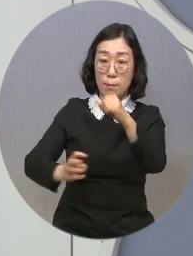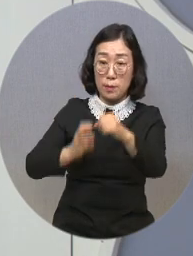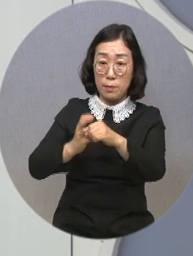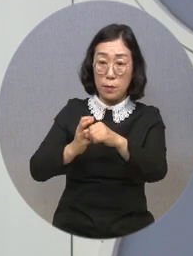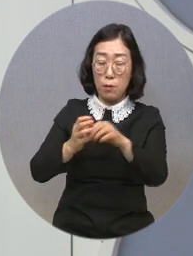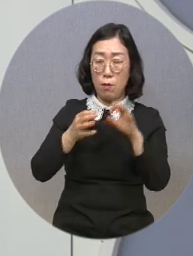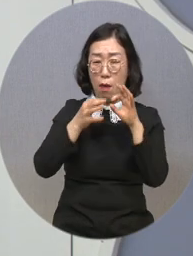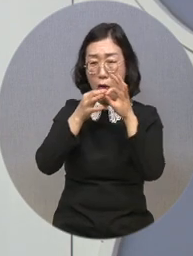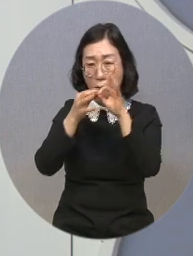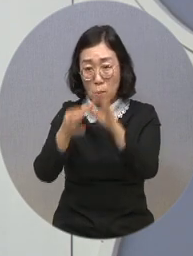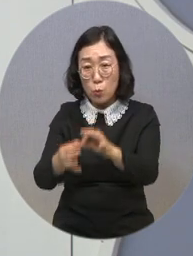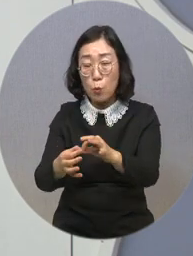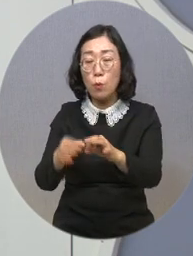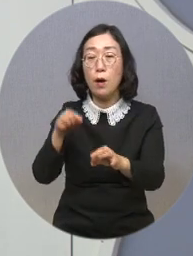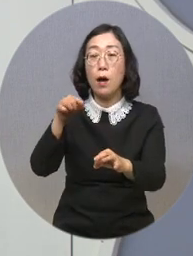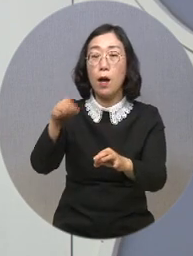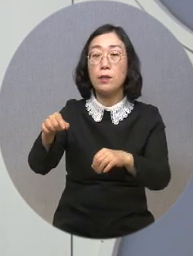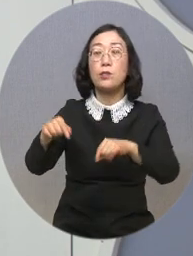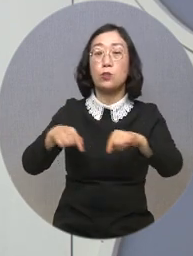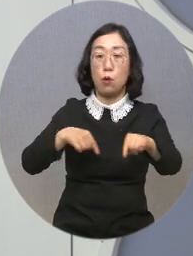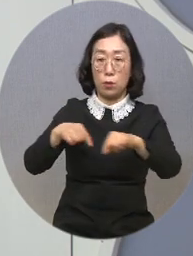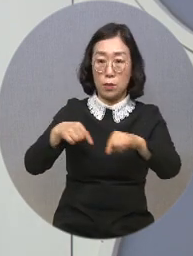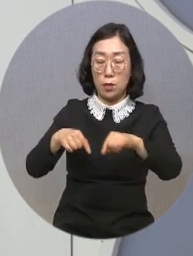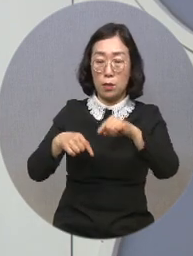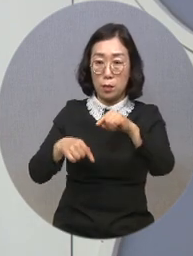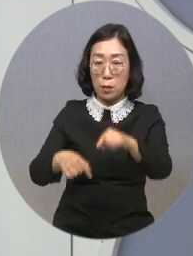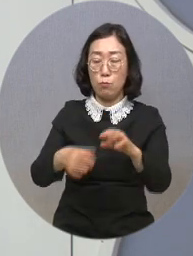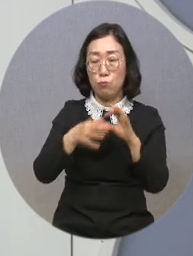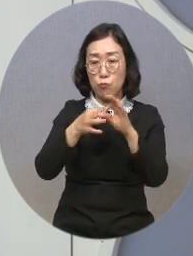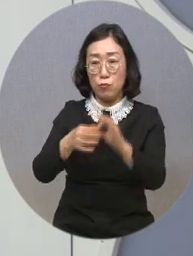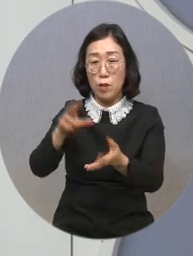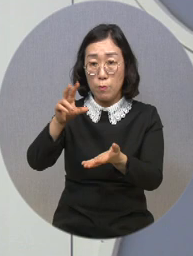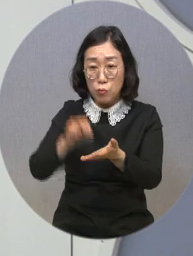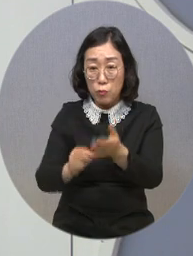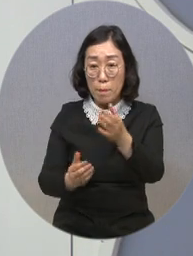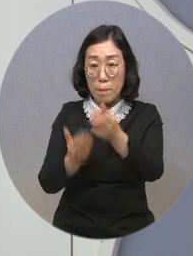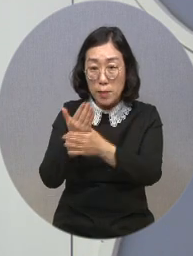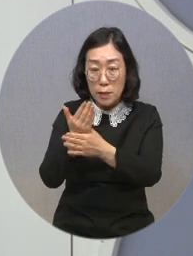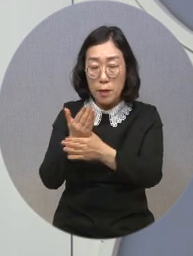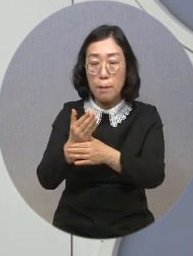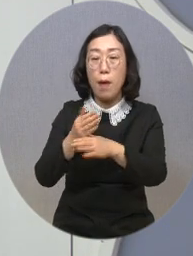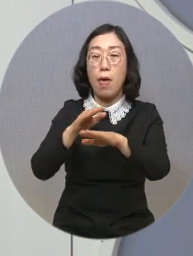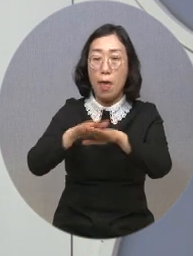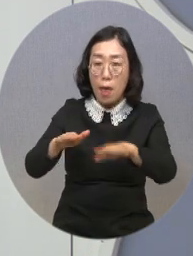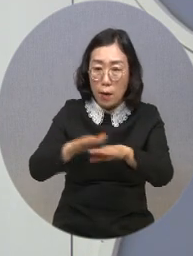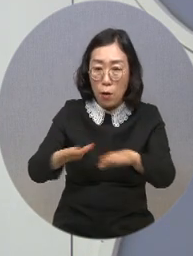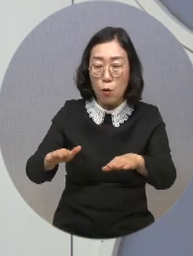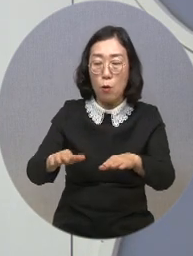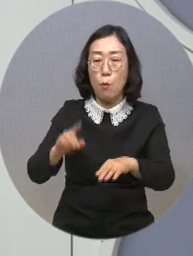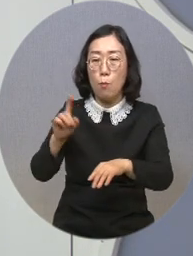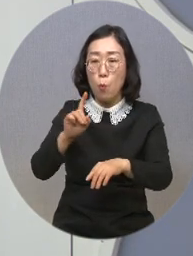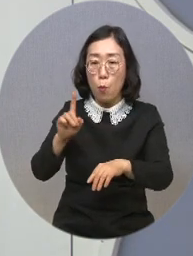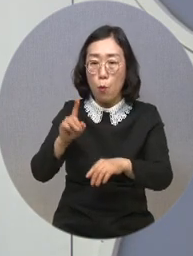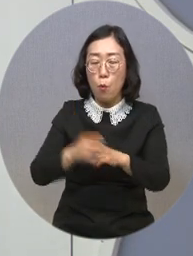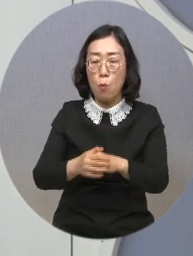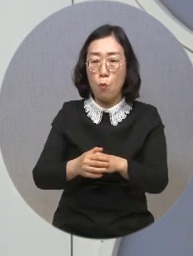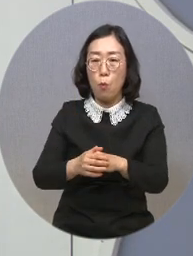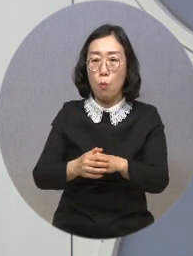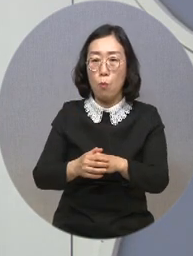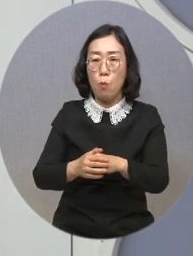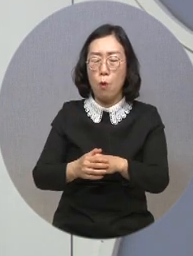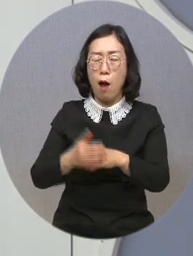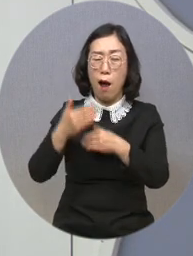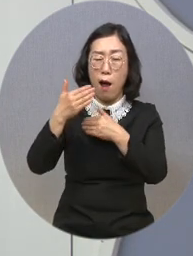내다보고 거기를 무슨 이 문제가 지속되면 어떤 문제가 생기겠구나. 저출산 문제가 이게 심각하구나. 이게 뭐